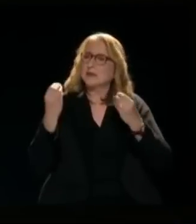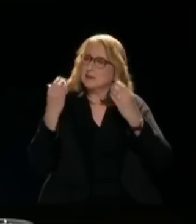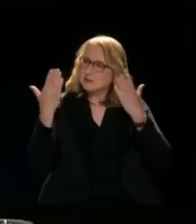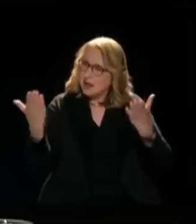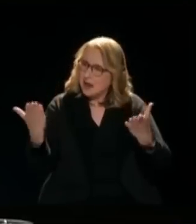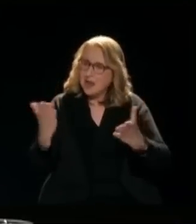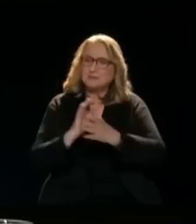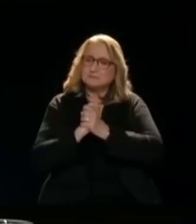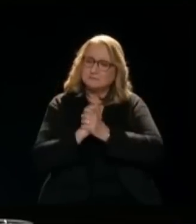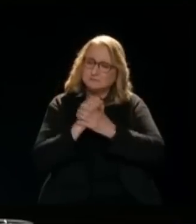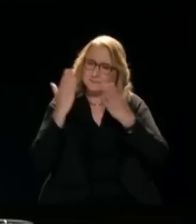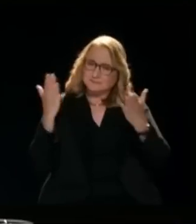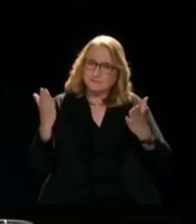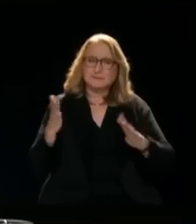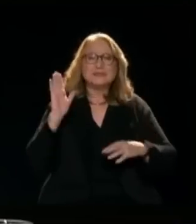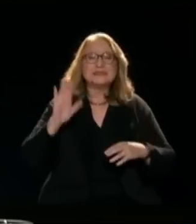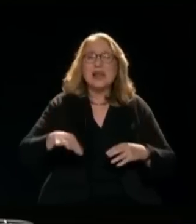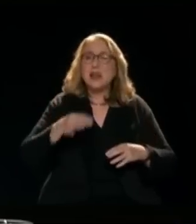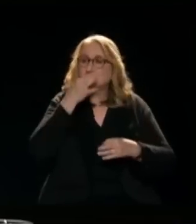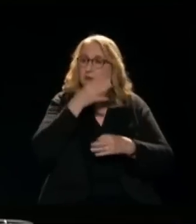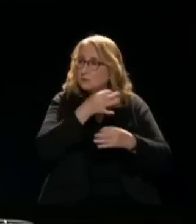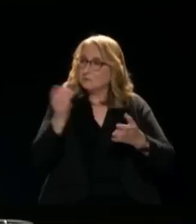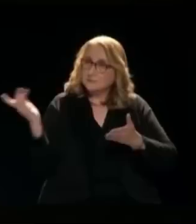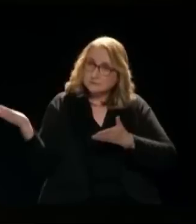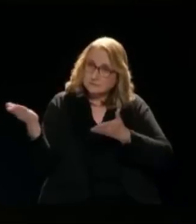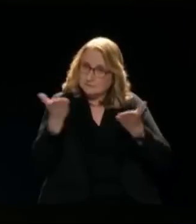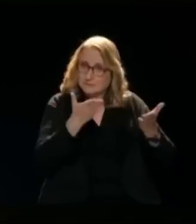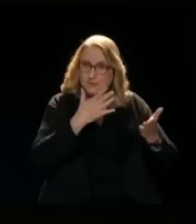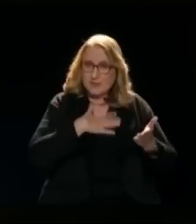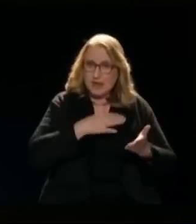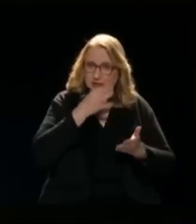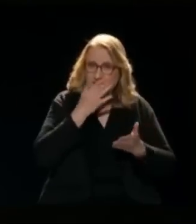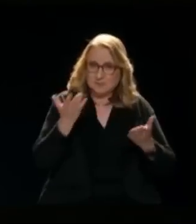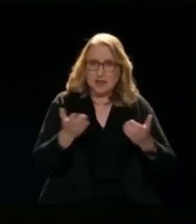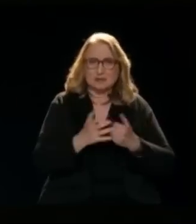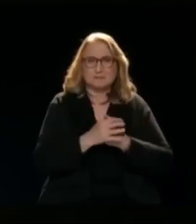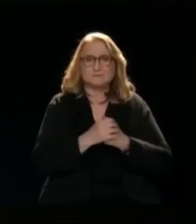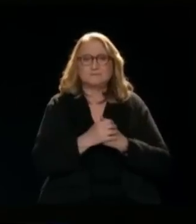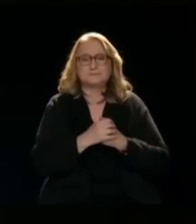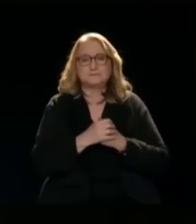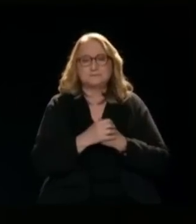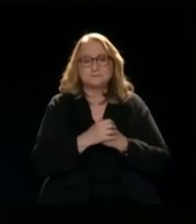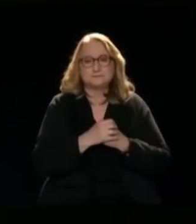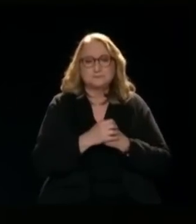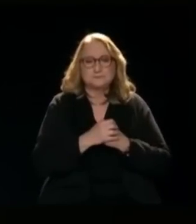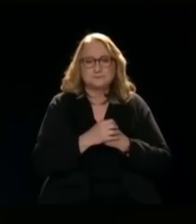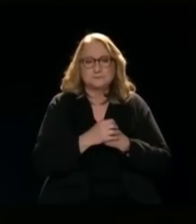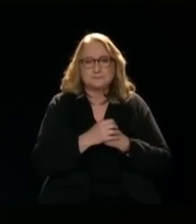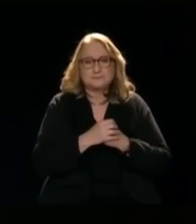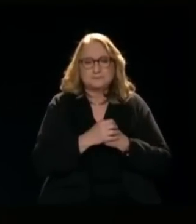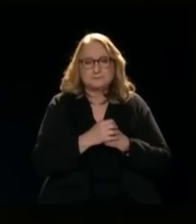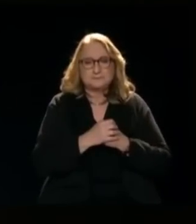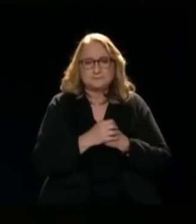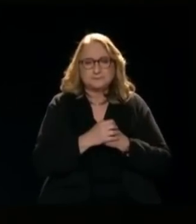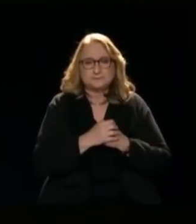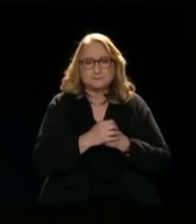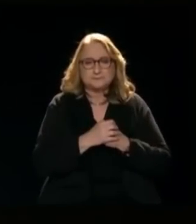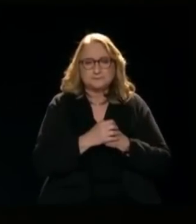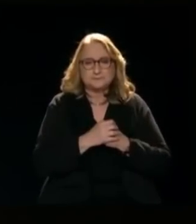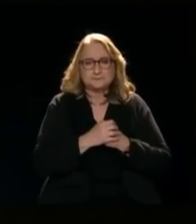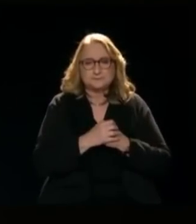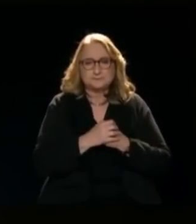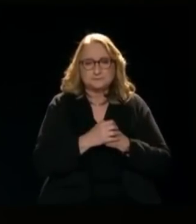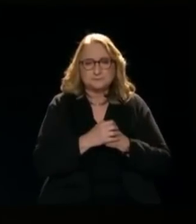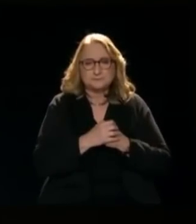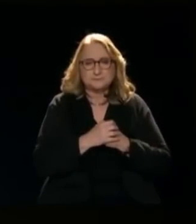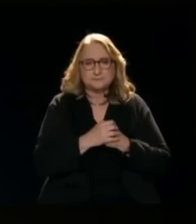πάρα πολύ. Μια κουβέντα τελευταία καταληκτική σε αυτούς που θα βρεθούν πίσω από το παραβάν στις 21 του Μάη, την Κυριακή. Και